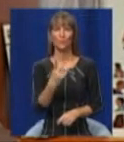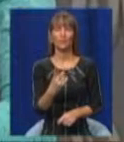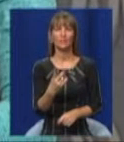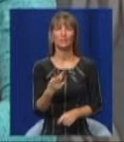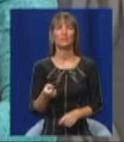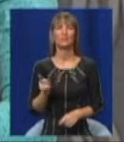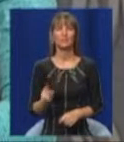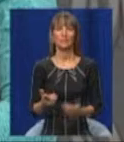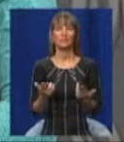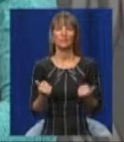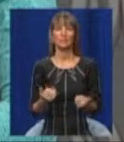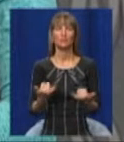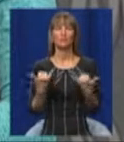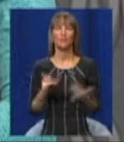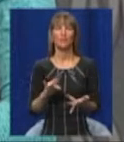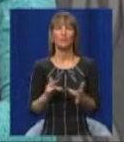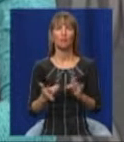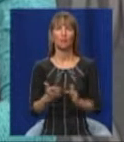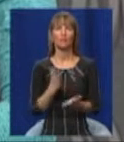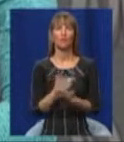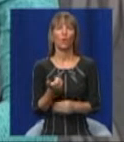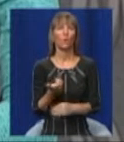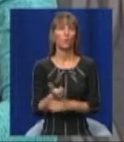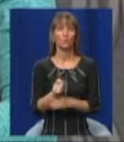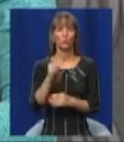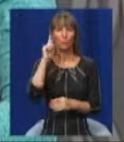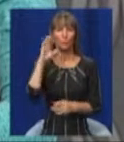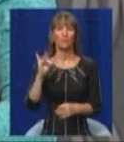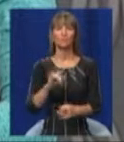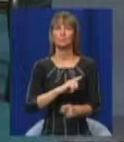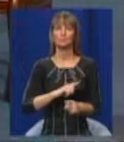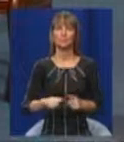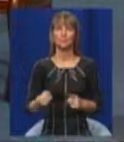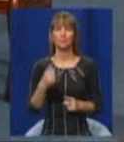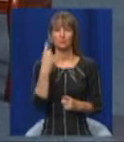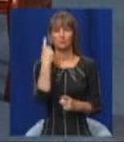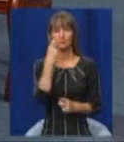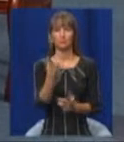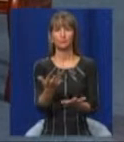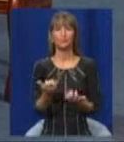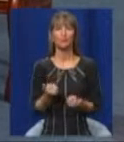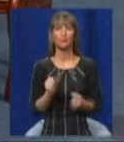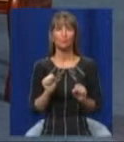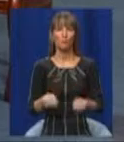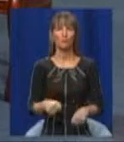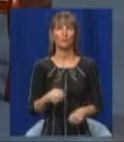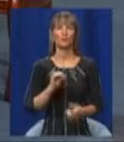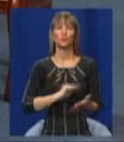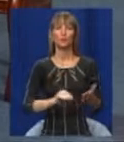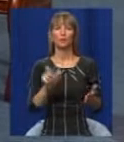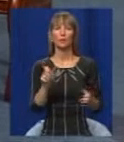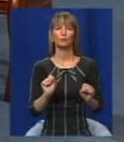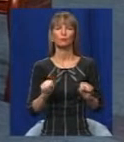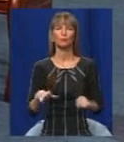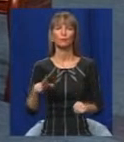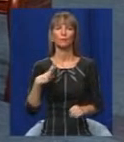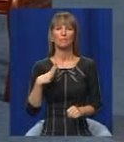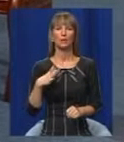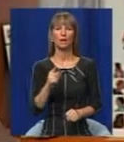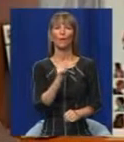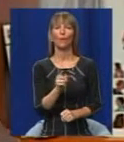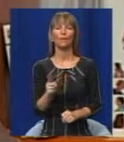так. Інтернет зараз є дуже таким популярним і оперативним засобом масової інформації. Тобто навіть журналістом може стати кожен, як